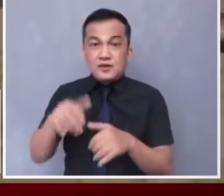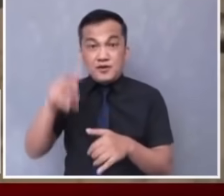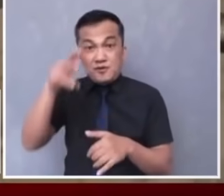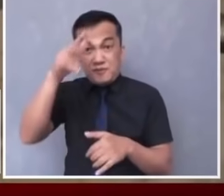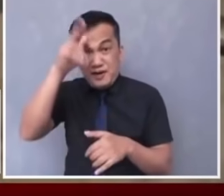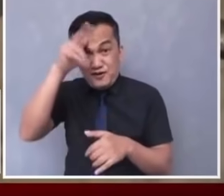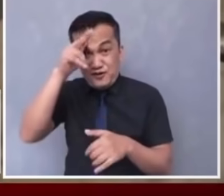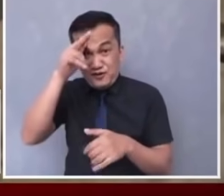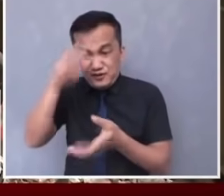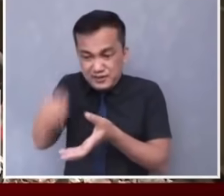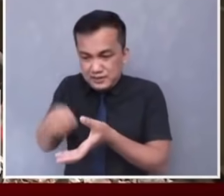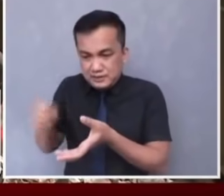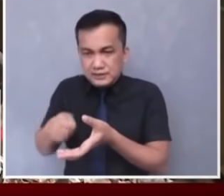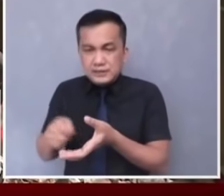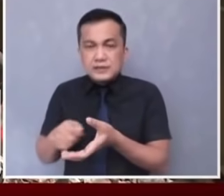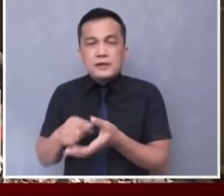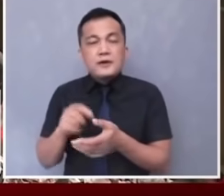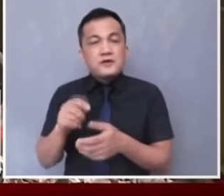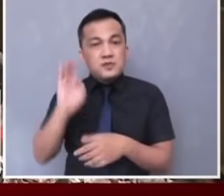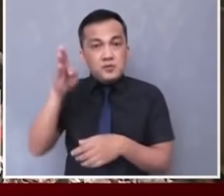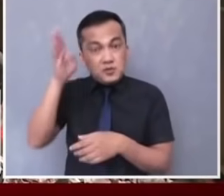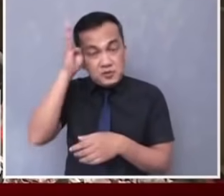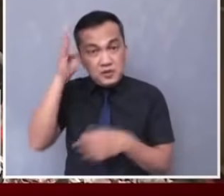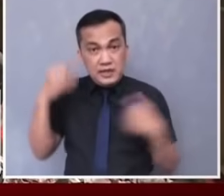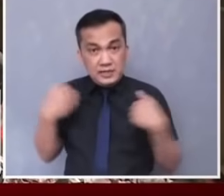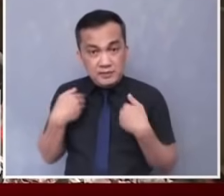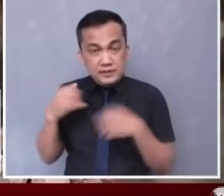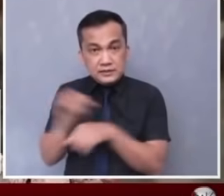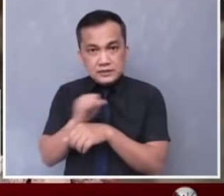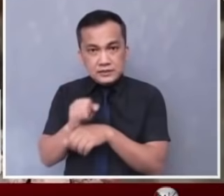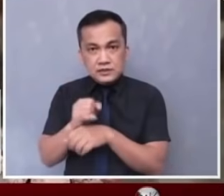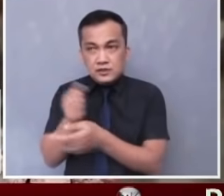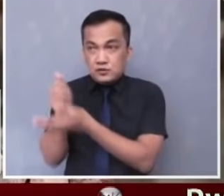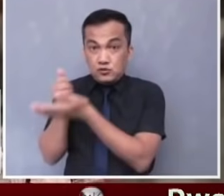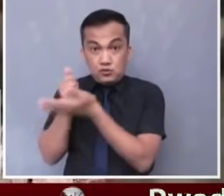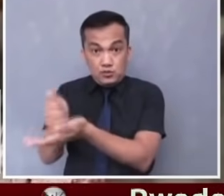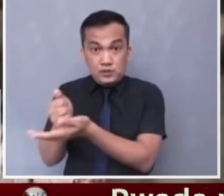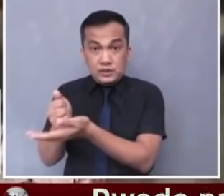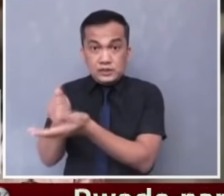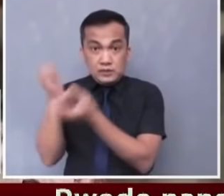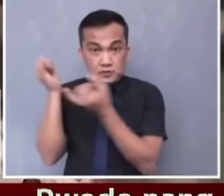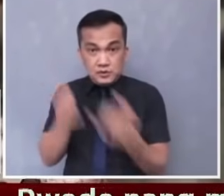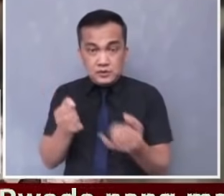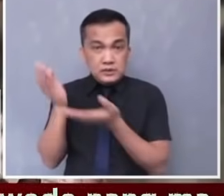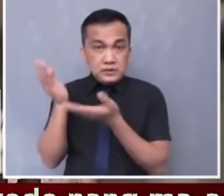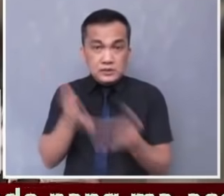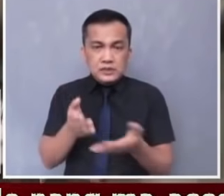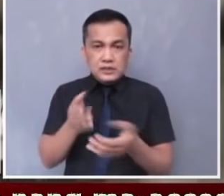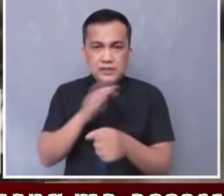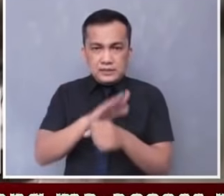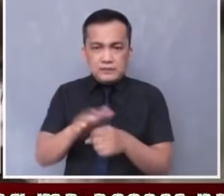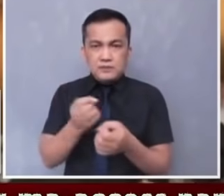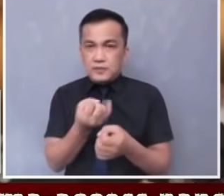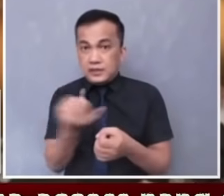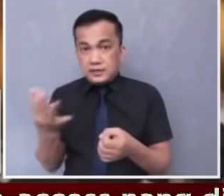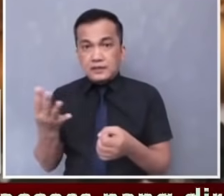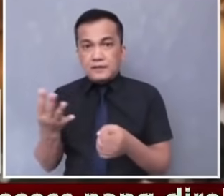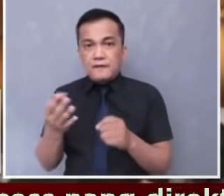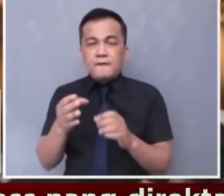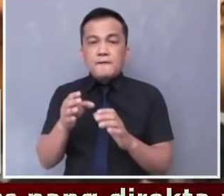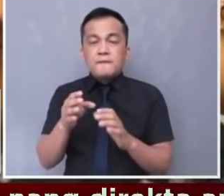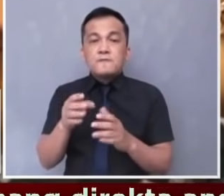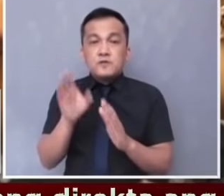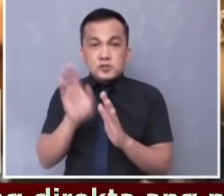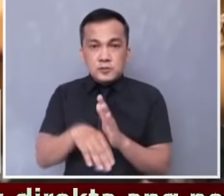Bureau of Animal Industry, tinutulungan nila ang mga importers na makapagparating ng sapat na supply at murang feed inputs